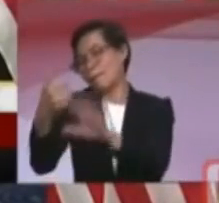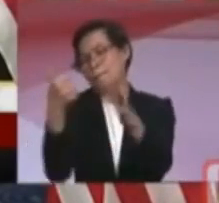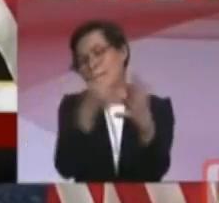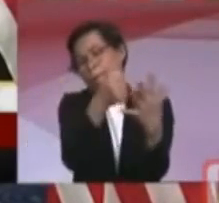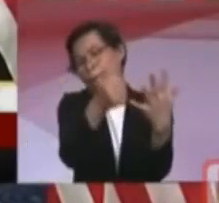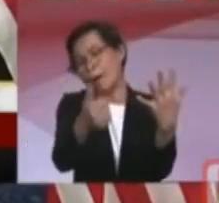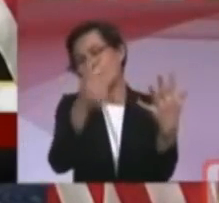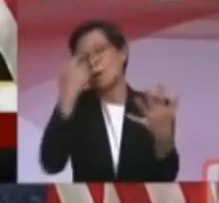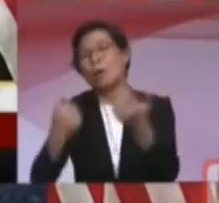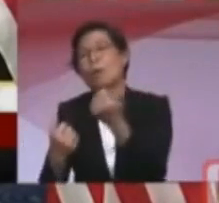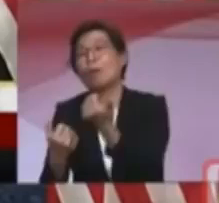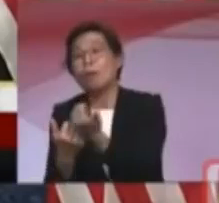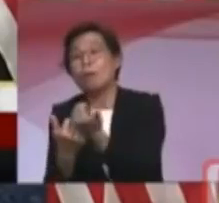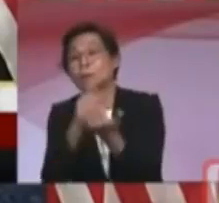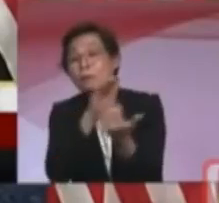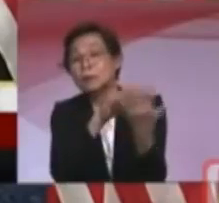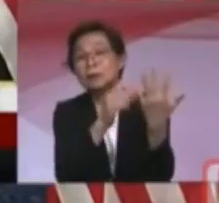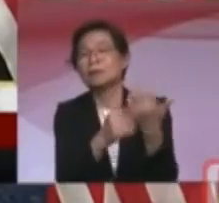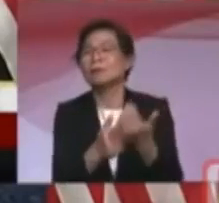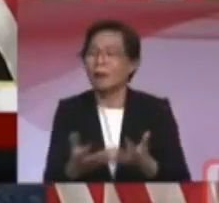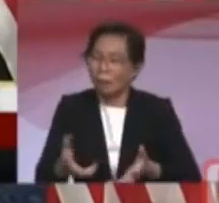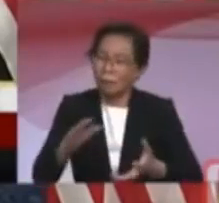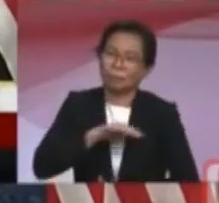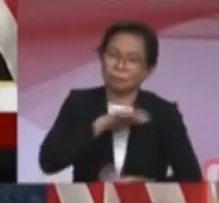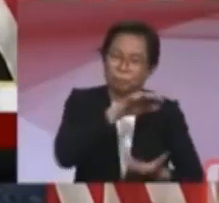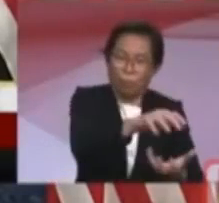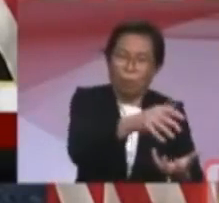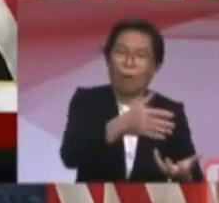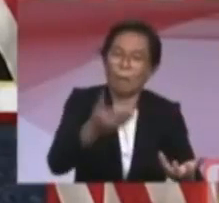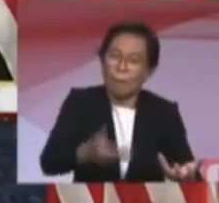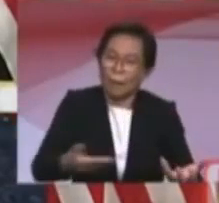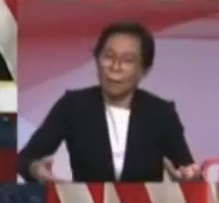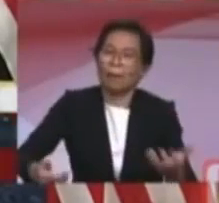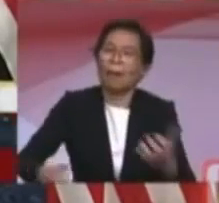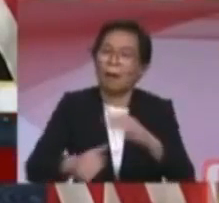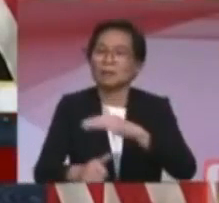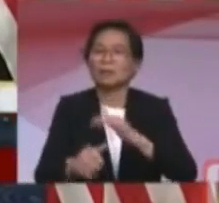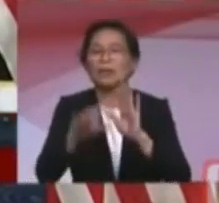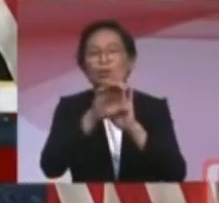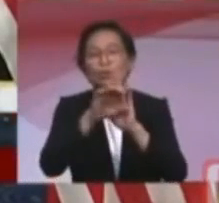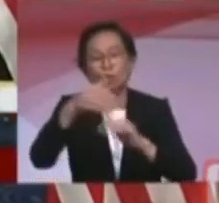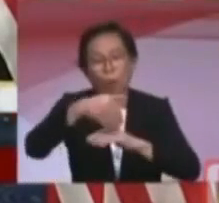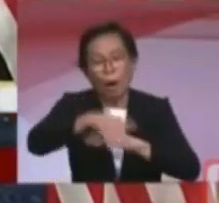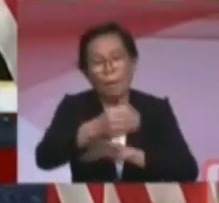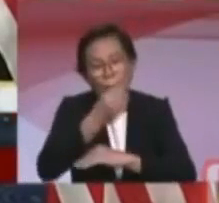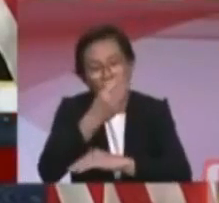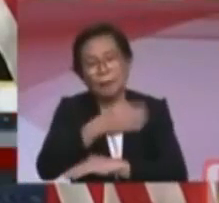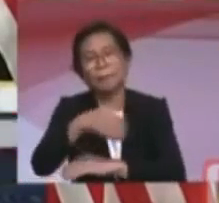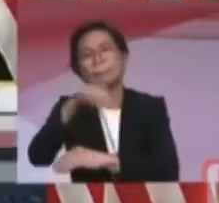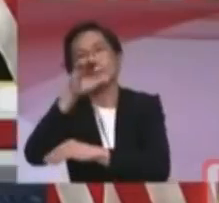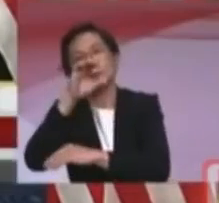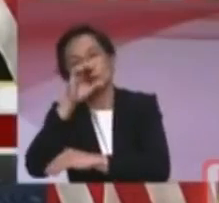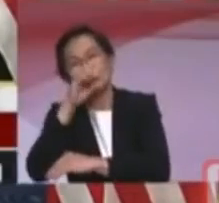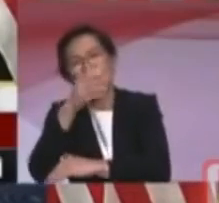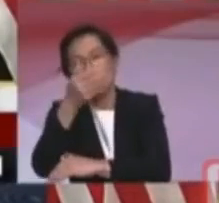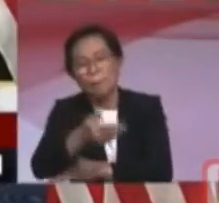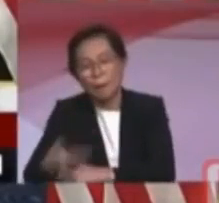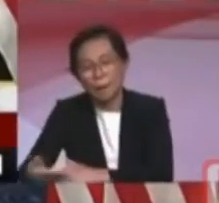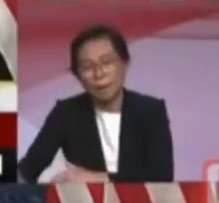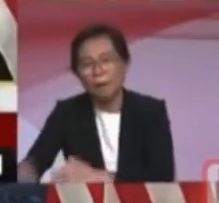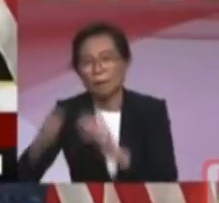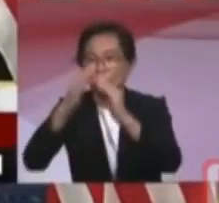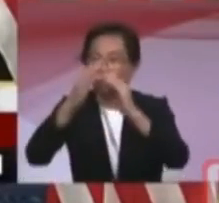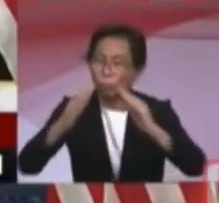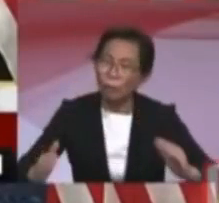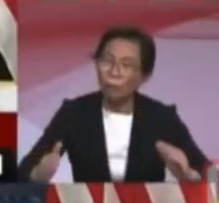menyokong kerja-kerja membekal kepulauan asas seperti makanan minuman nah barang keperluan